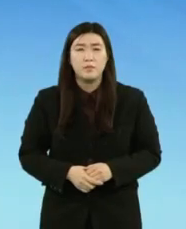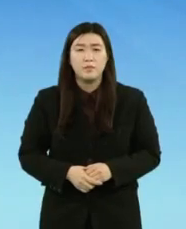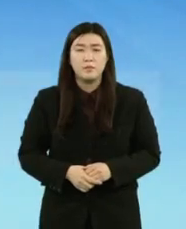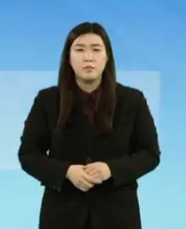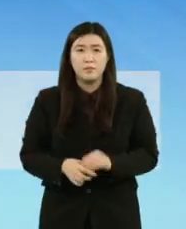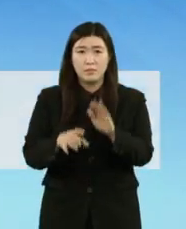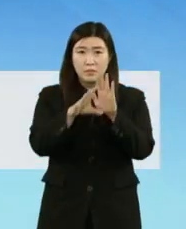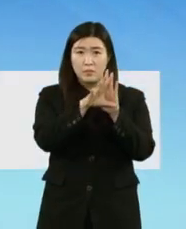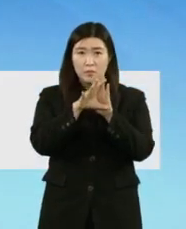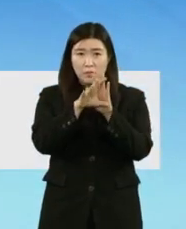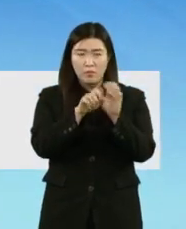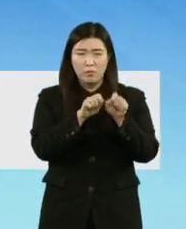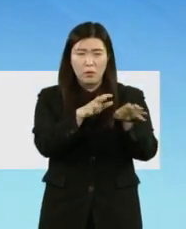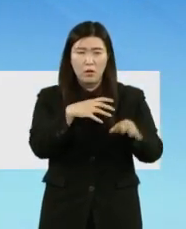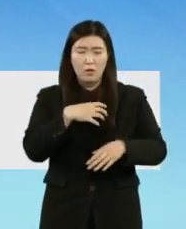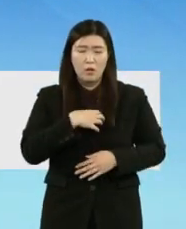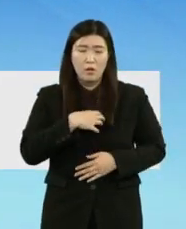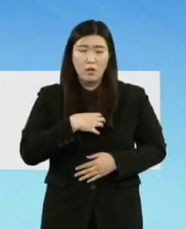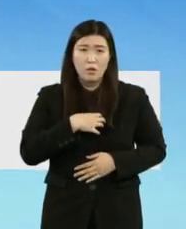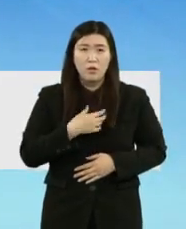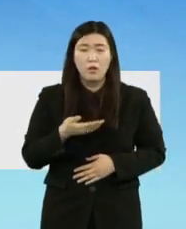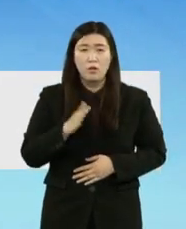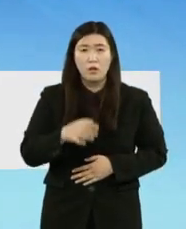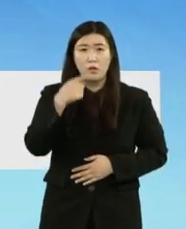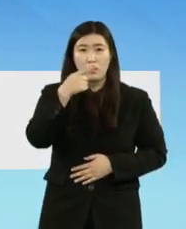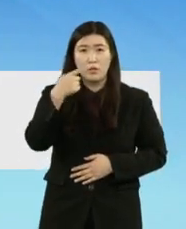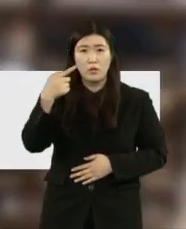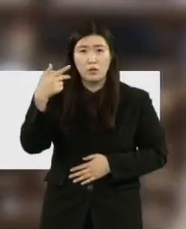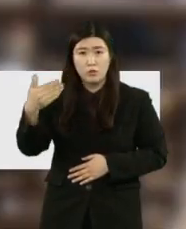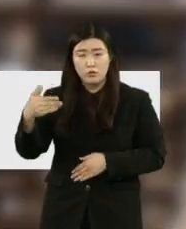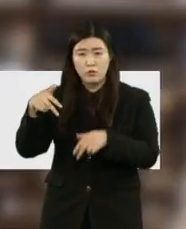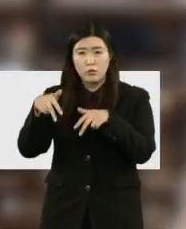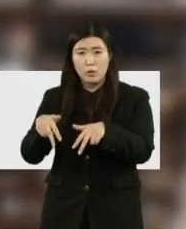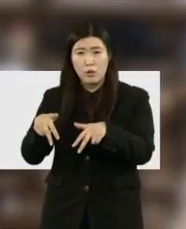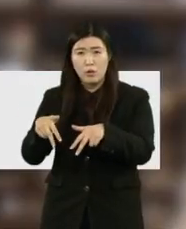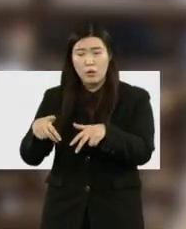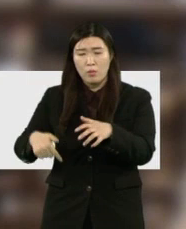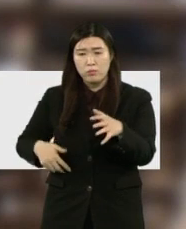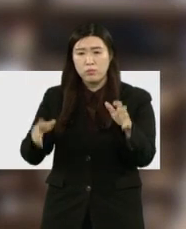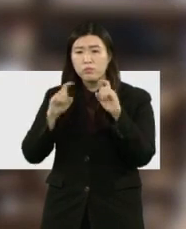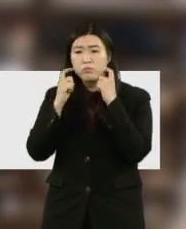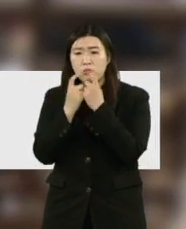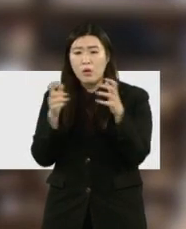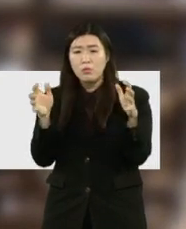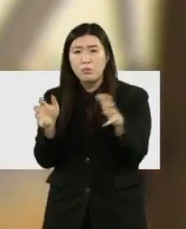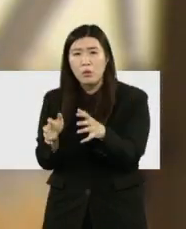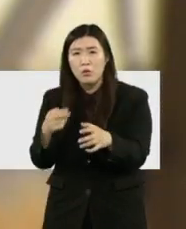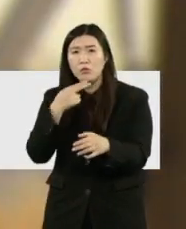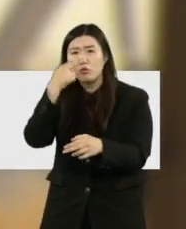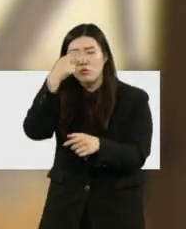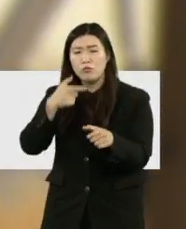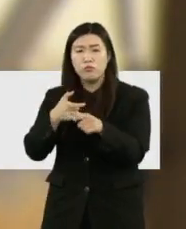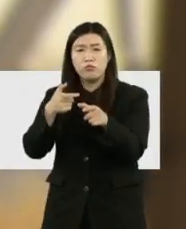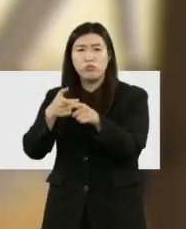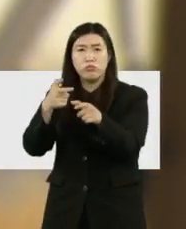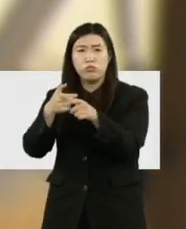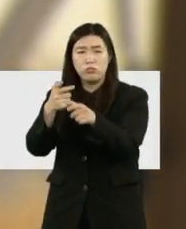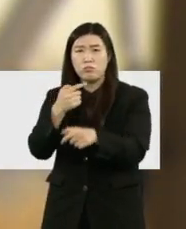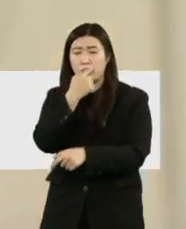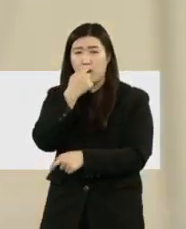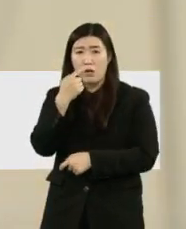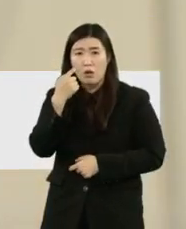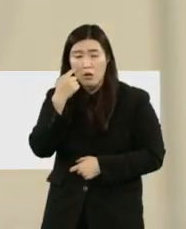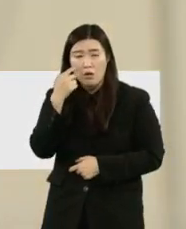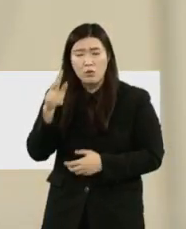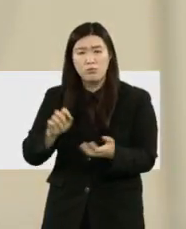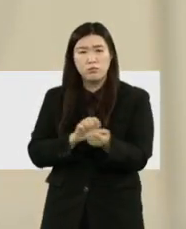코로나 알고 확산 우려속 대전지역 소방관들이 사적 모임 허용 이번 보다 많이 모여 술자리를 가진 사실이 알려지면서